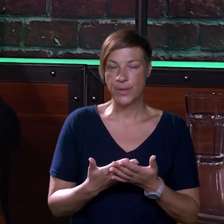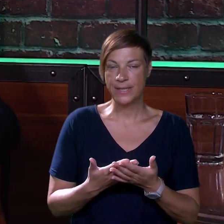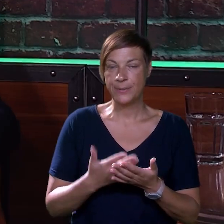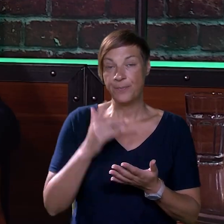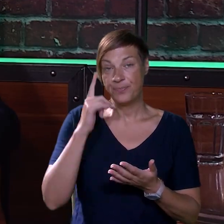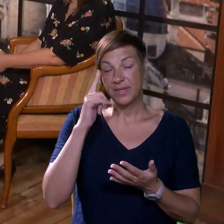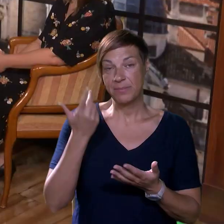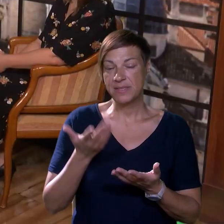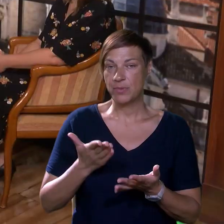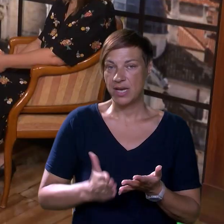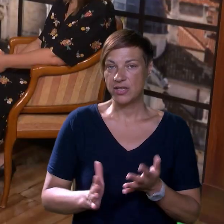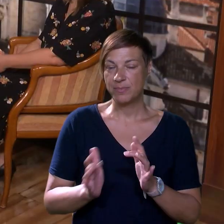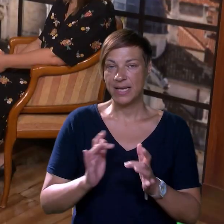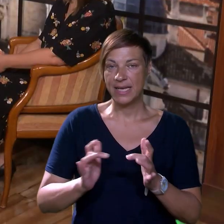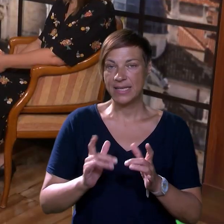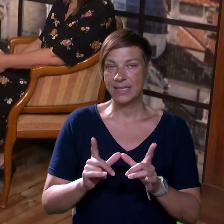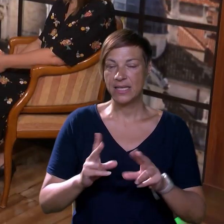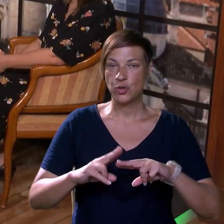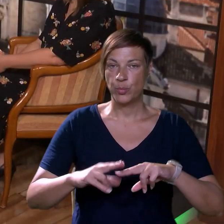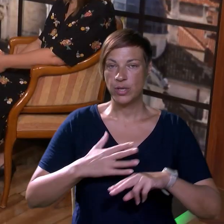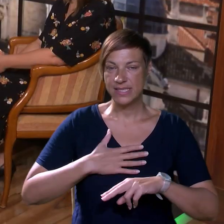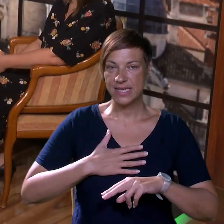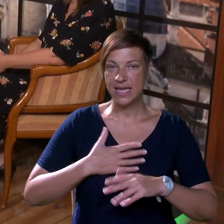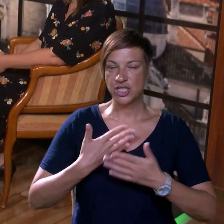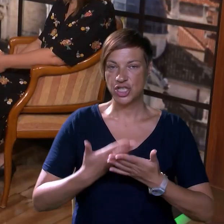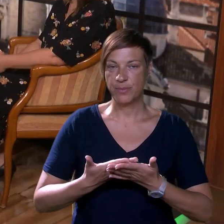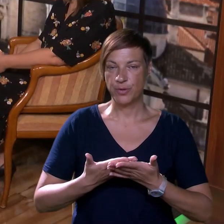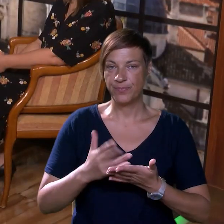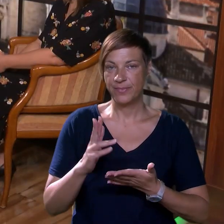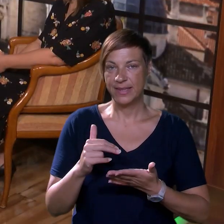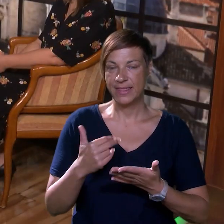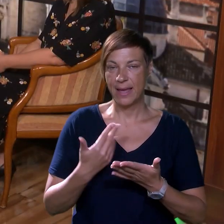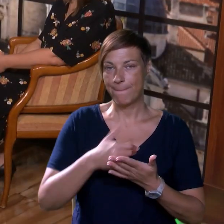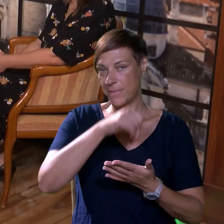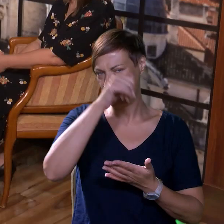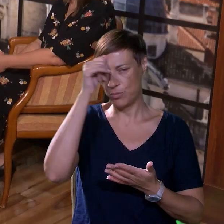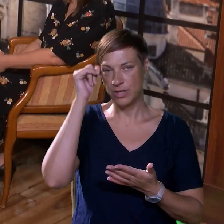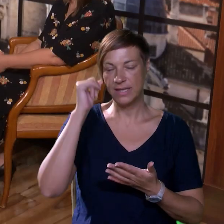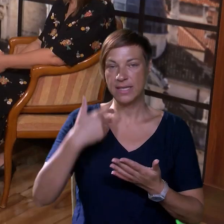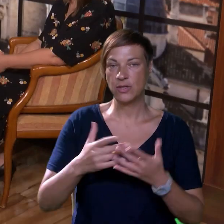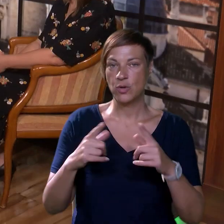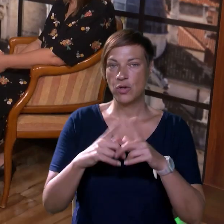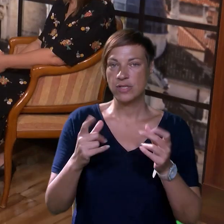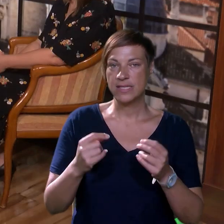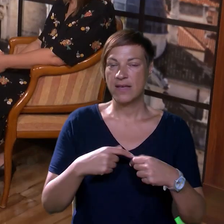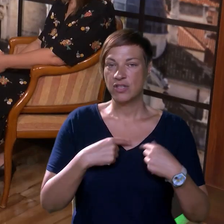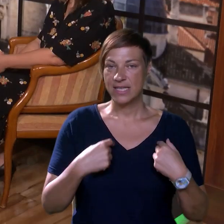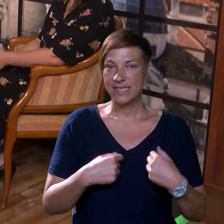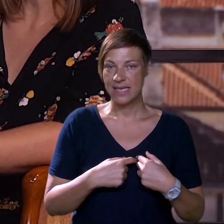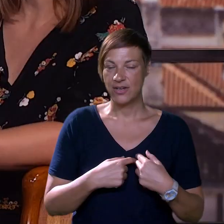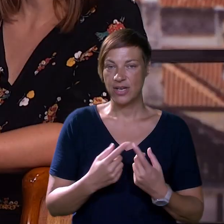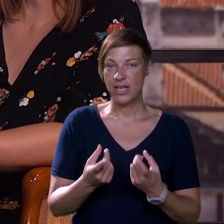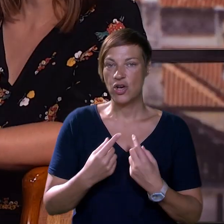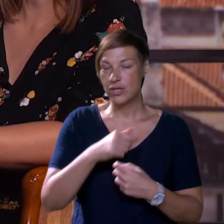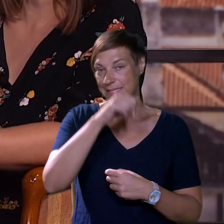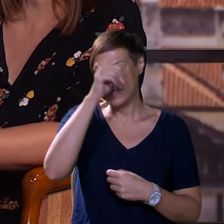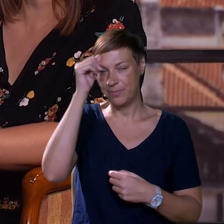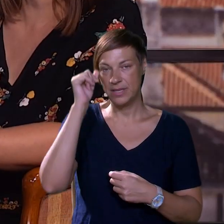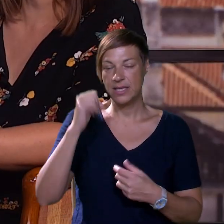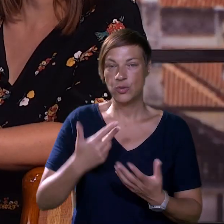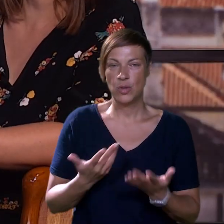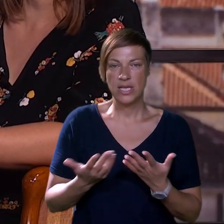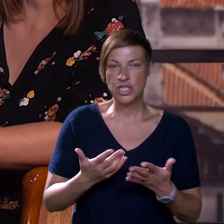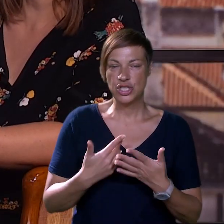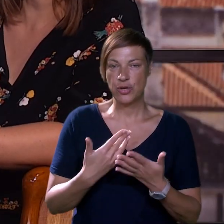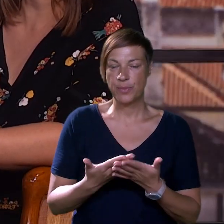budemo, mi smo možda najozbiljniji kandidat u bolnici našoj, da budemo, da imamo tu titulu Zavoda za kardiologiju. Osim titule, što bi